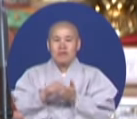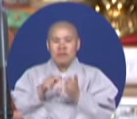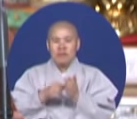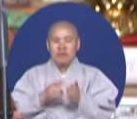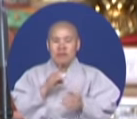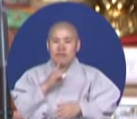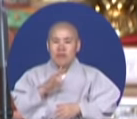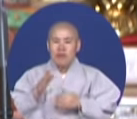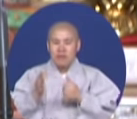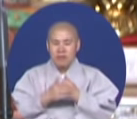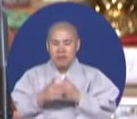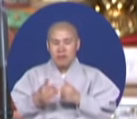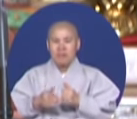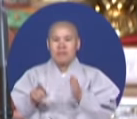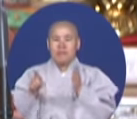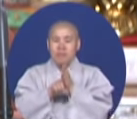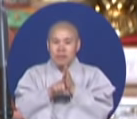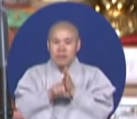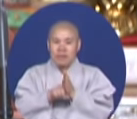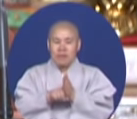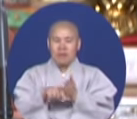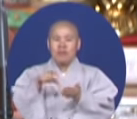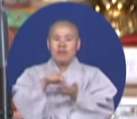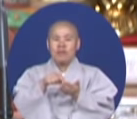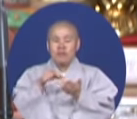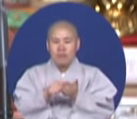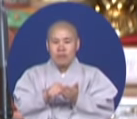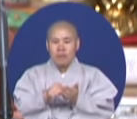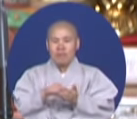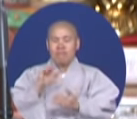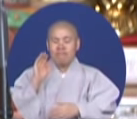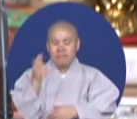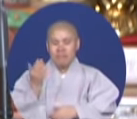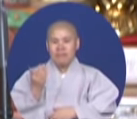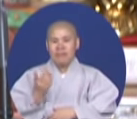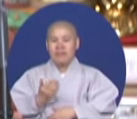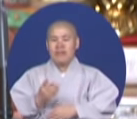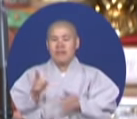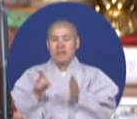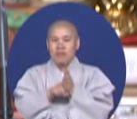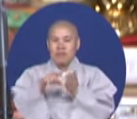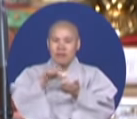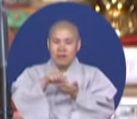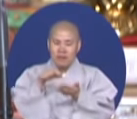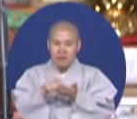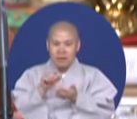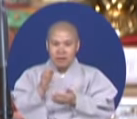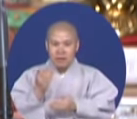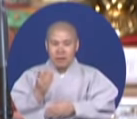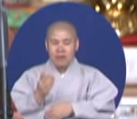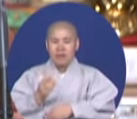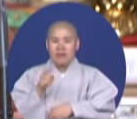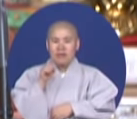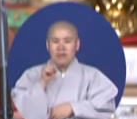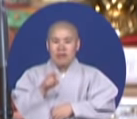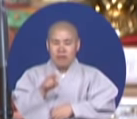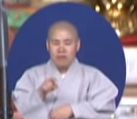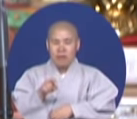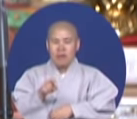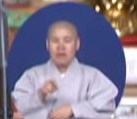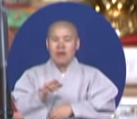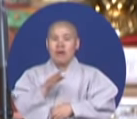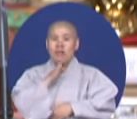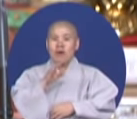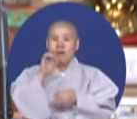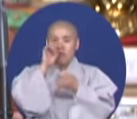될 수가 없거든요. 믿는 만큼 되니까. 믿는 만큼. 이것은 바로